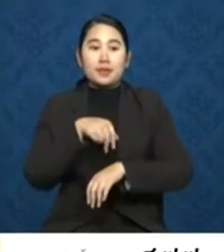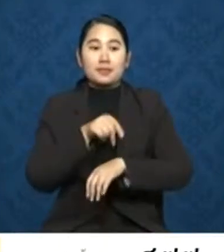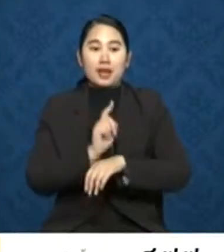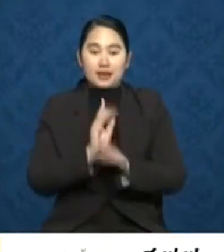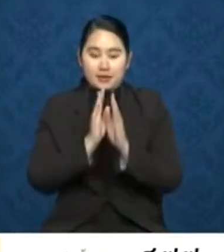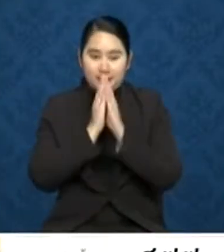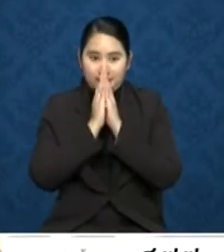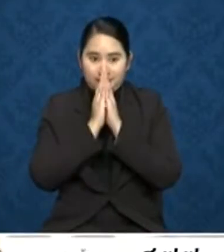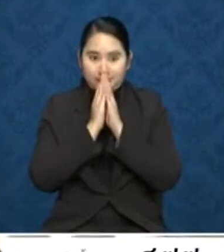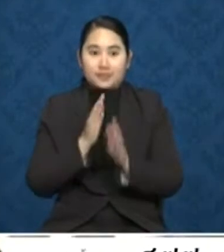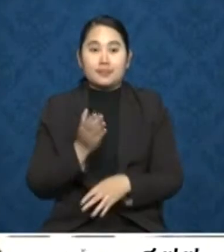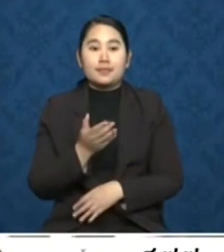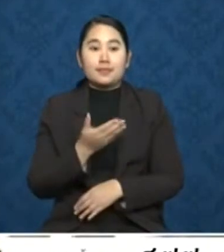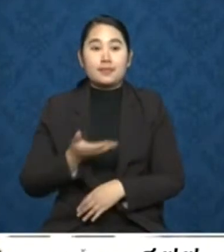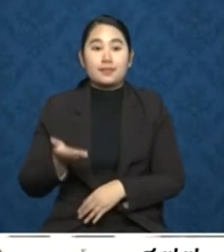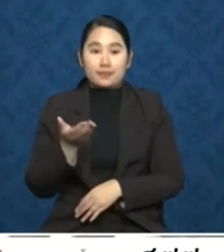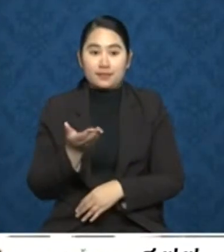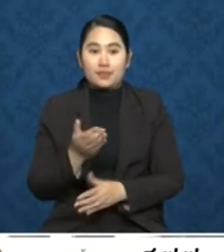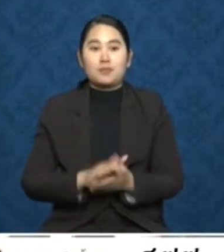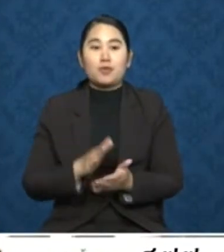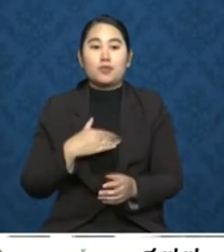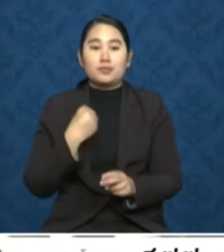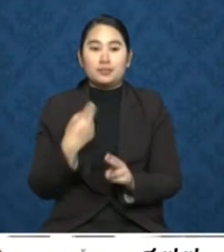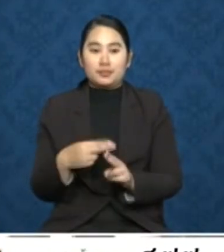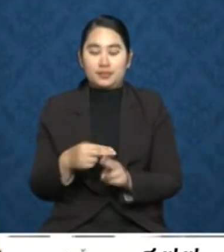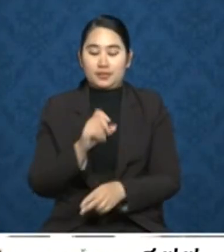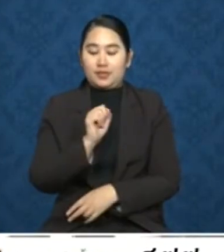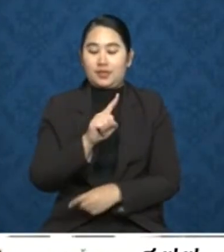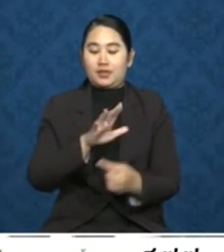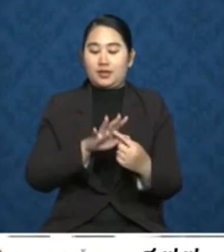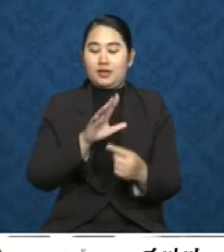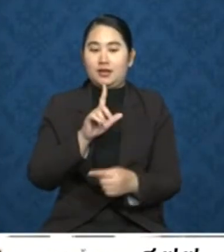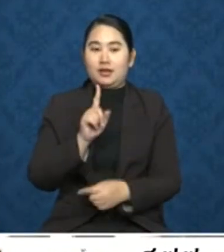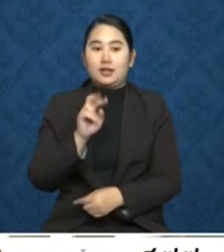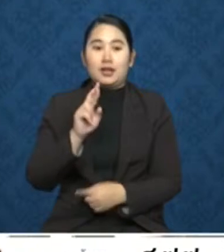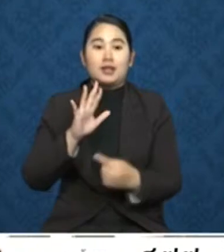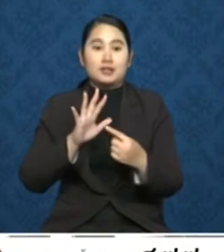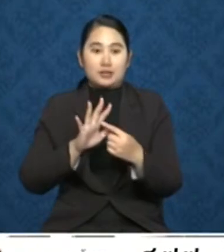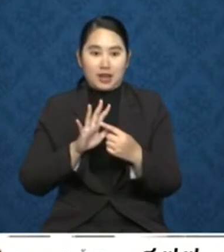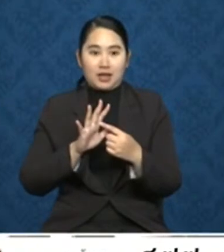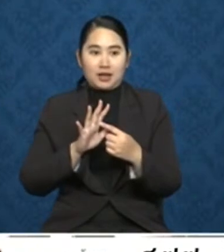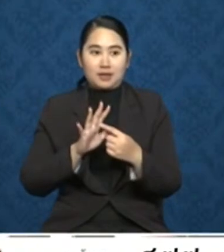มาชิกทุกท่านครับผมศาสตราศรีปานสมาชิกสภาผู้แทนราษฎ